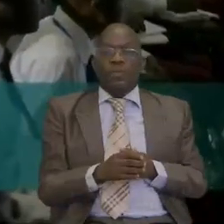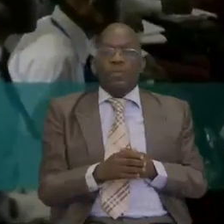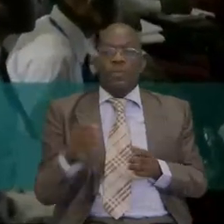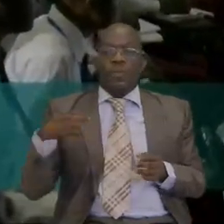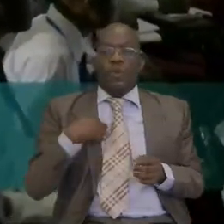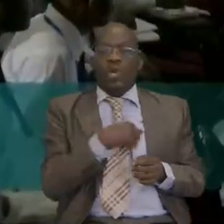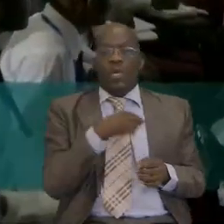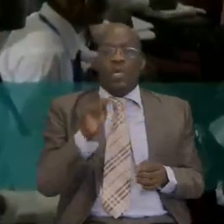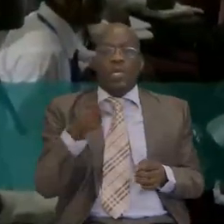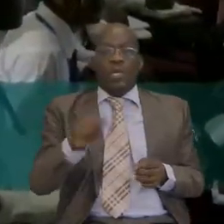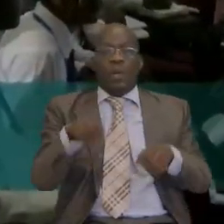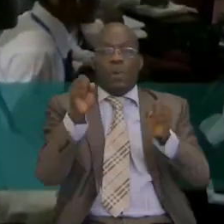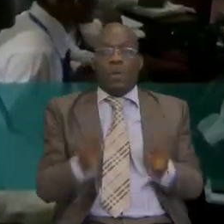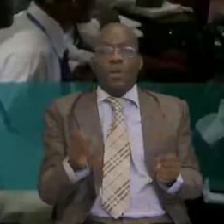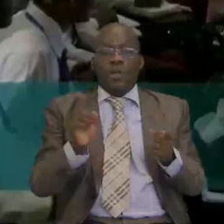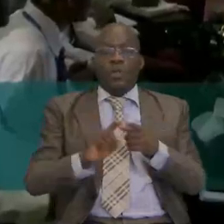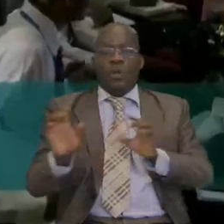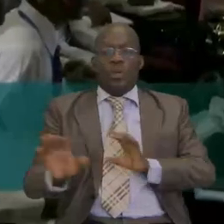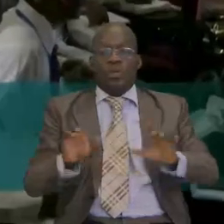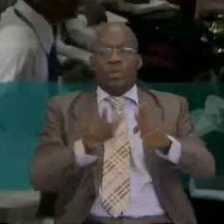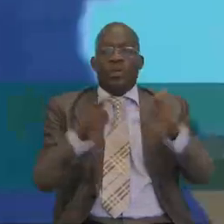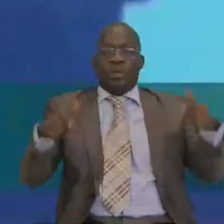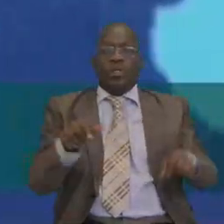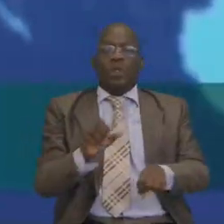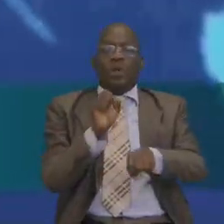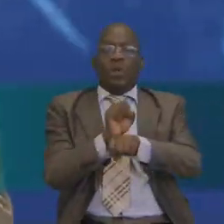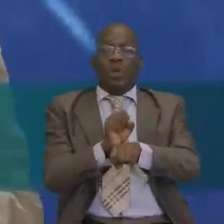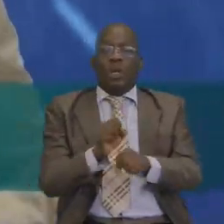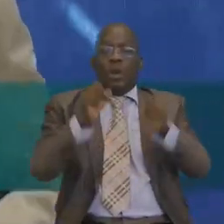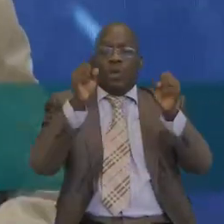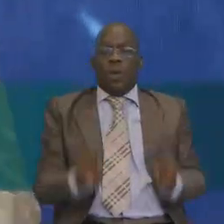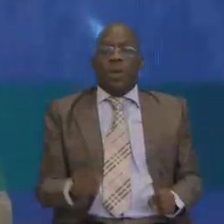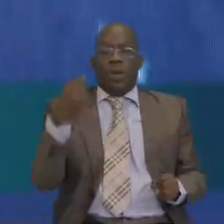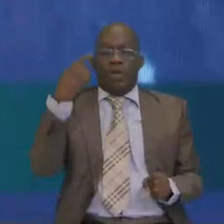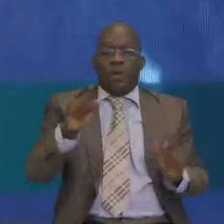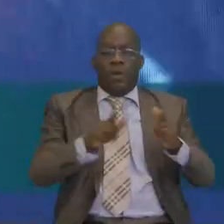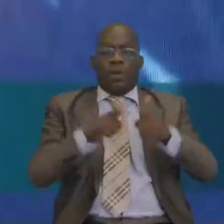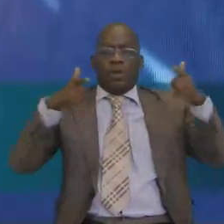Nous avons besoin de la puissance pour faire des exploits. La puissance pour les exploits.